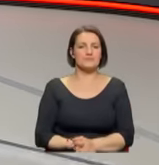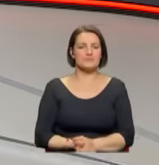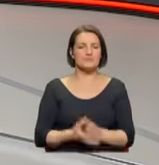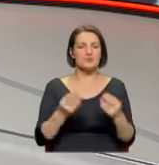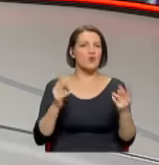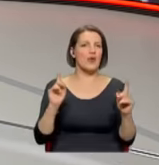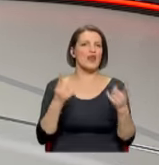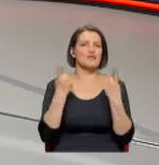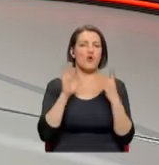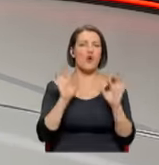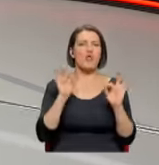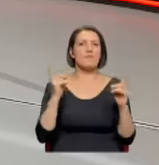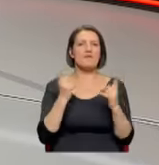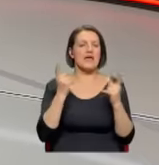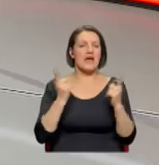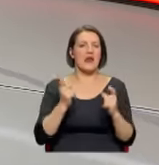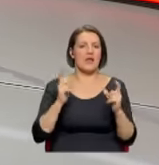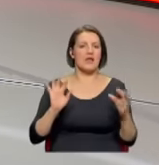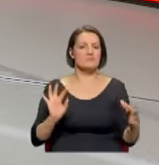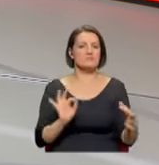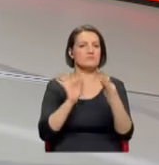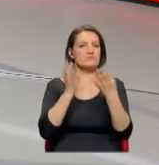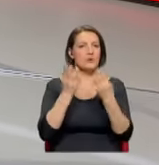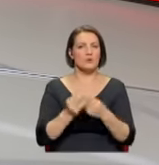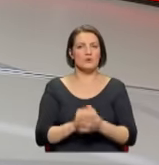Çok ilginç yani. Öyle bir yere denk geldi ki.